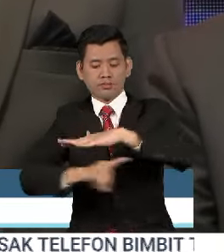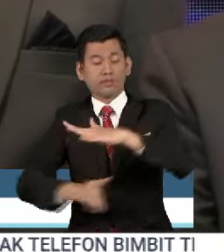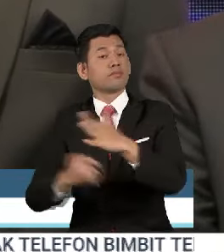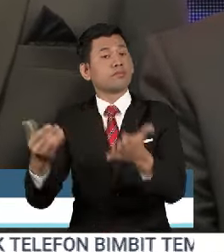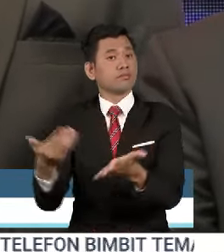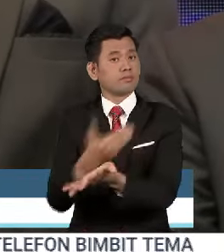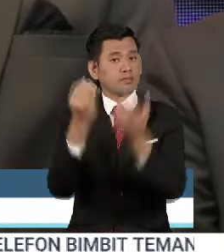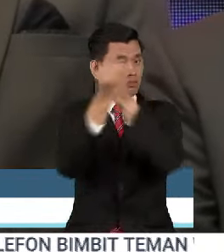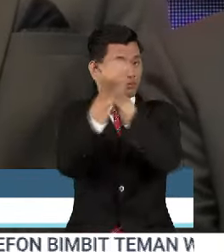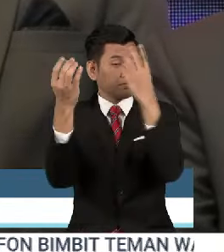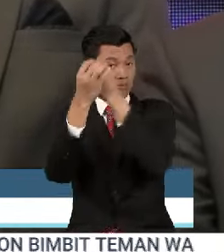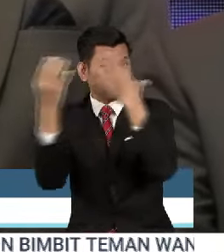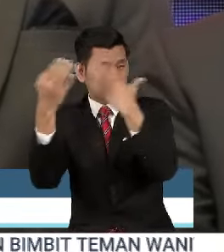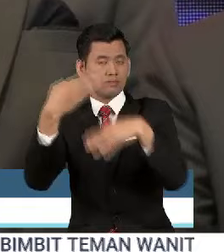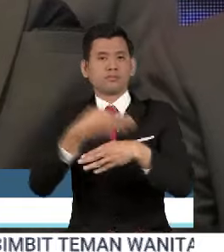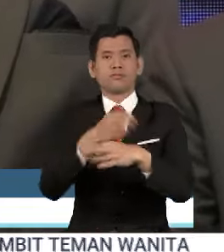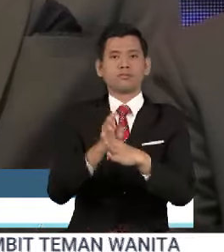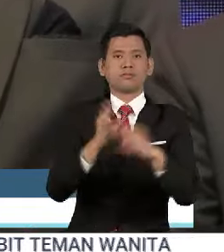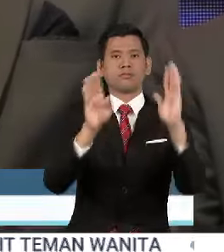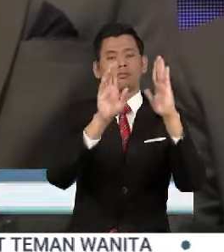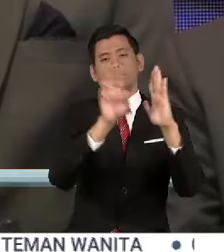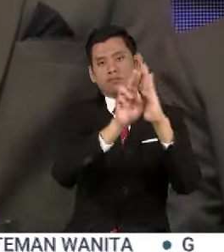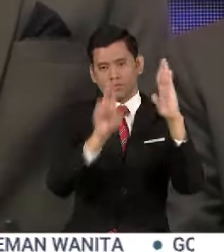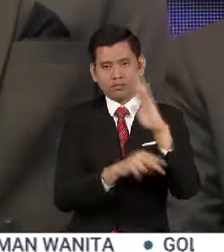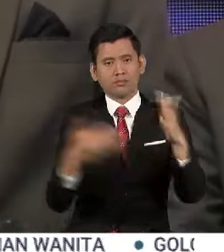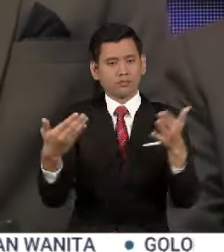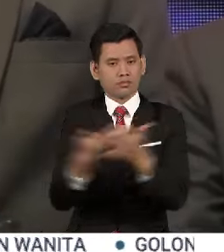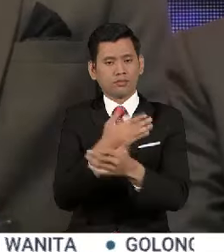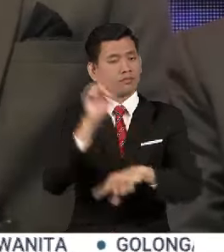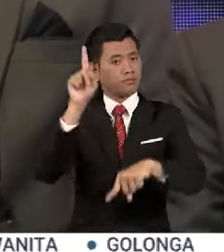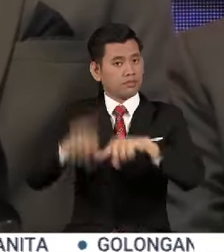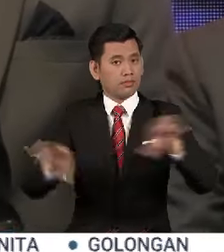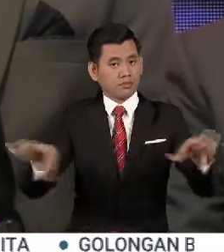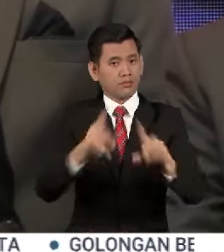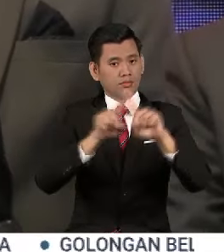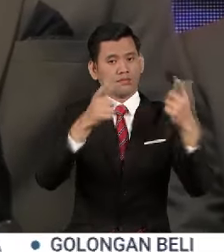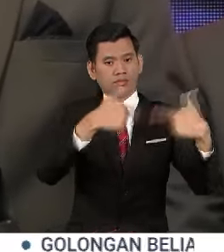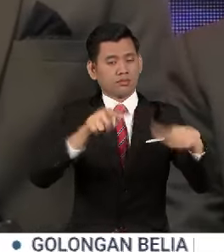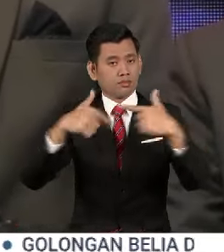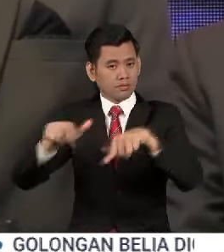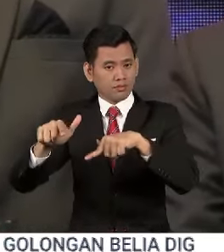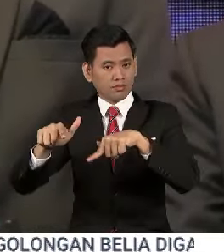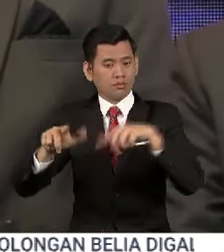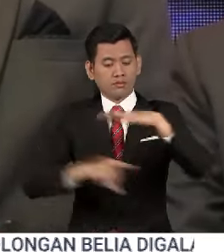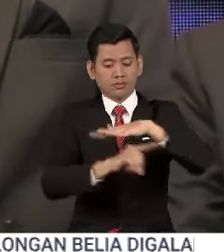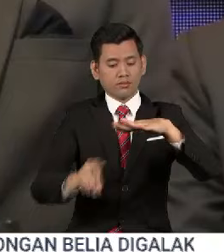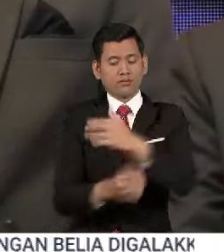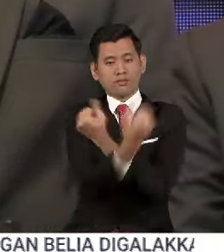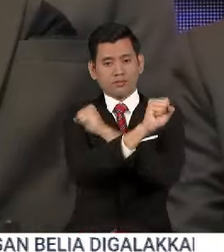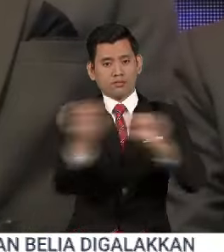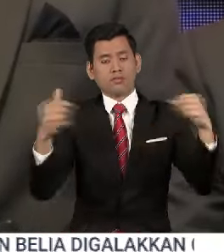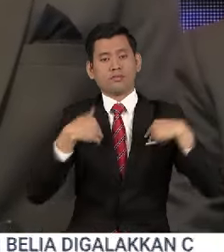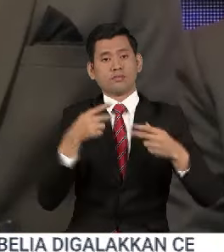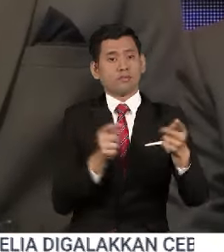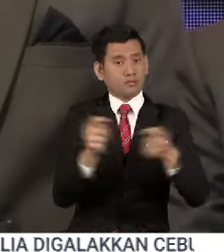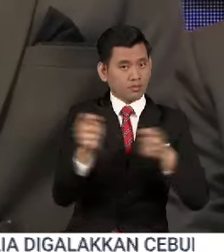ataupun pengumuman pembentukan dasar baru itu saya rasa tidak dapat dibuat. Namun pelaksanaan atas dasar sedia ada untuk urusan